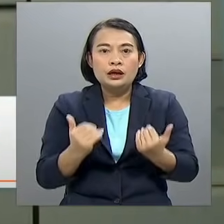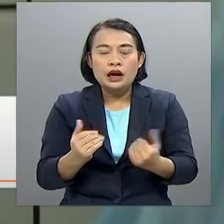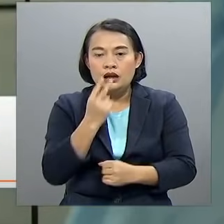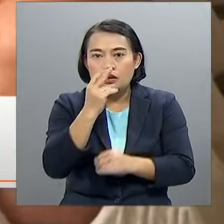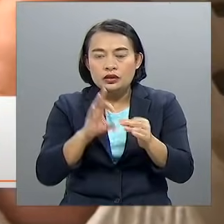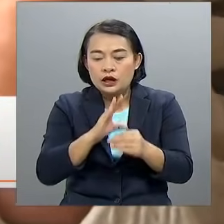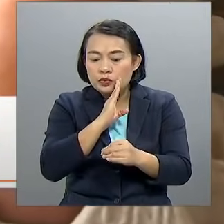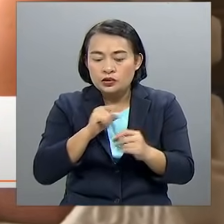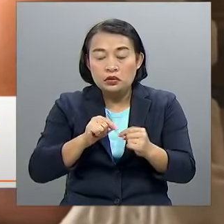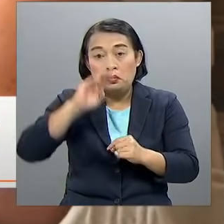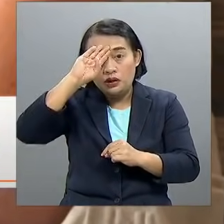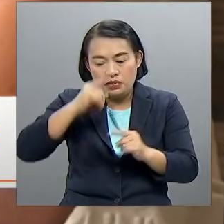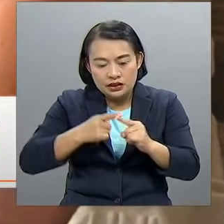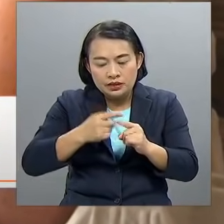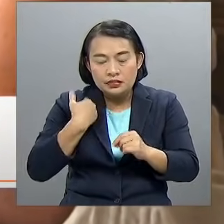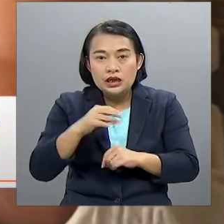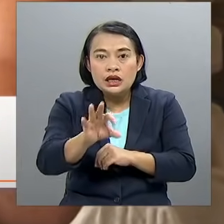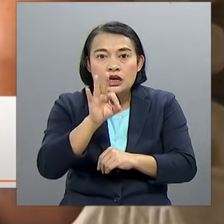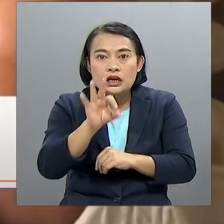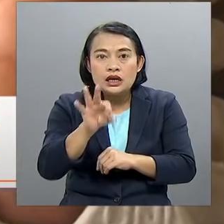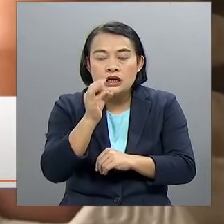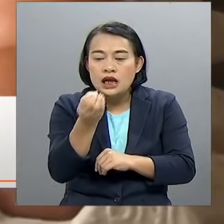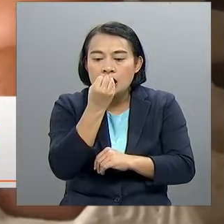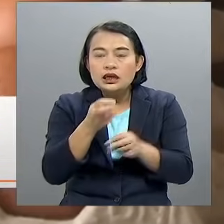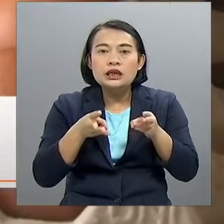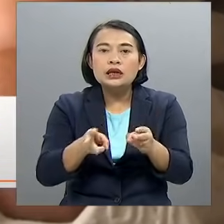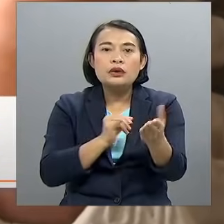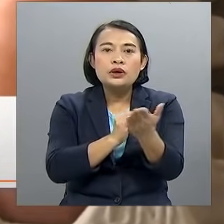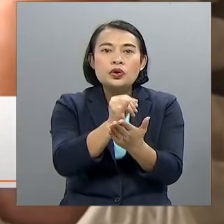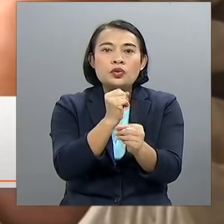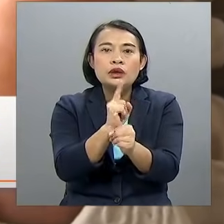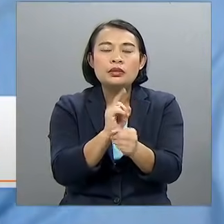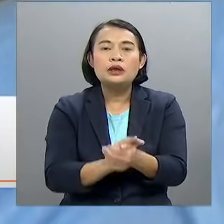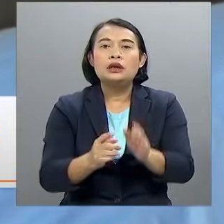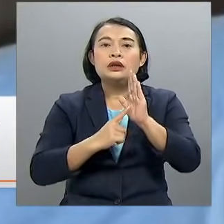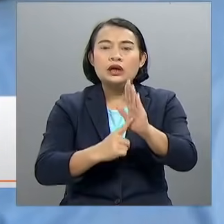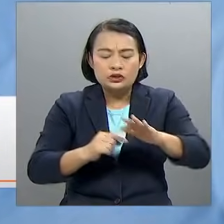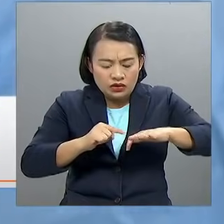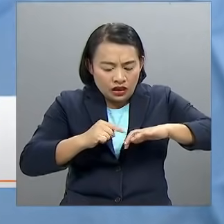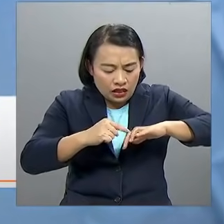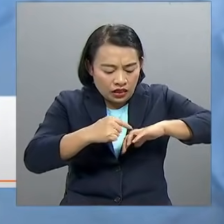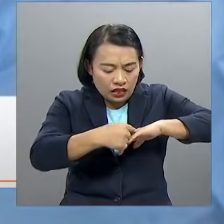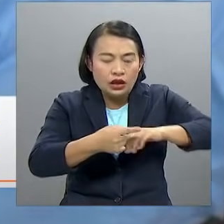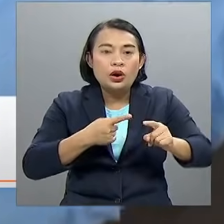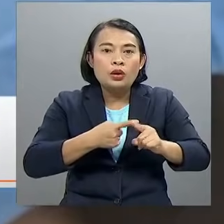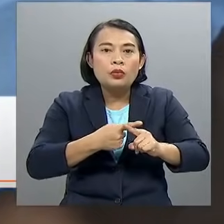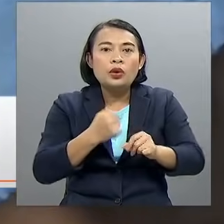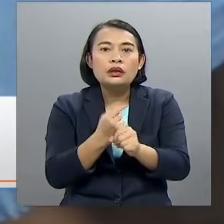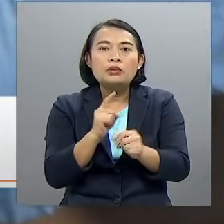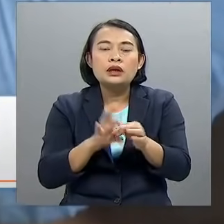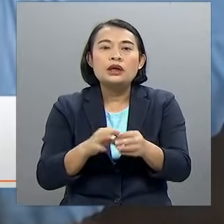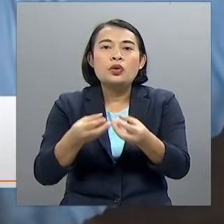เลือกกินอะไรมีคำแนะนำด้วยครับว่าถ้าอาการกำเริบขึ้นมาปวดตามข้อต่างๆควรเลือกรับประทานโปรตีนจากไข่เต้าหู้